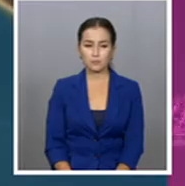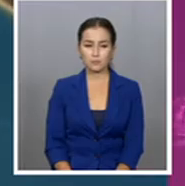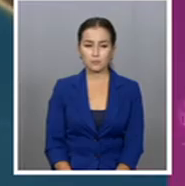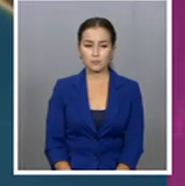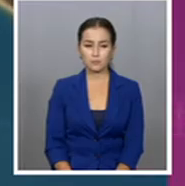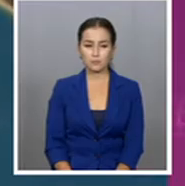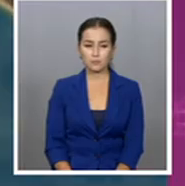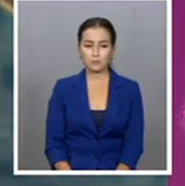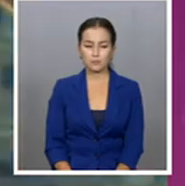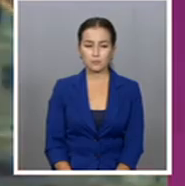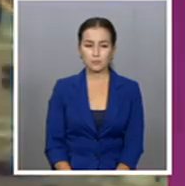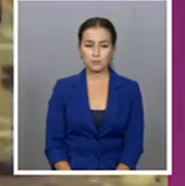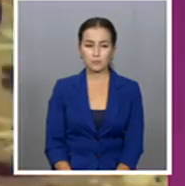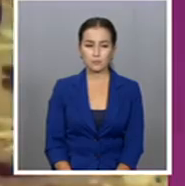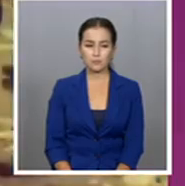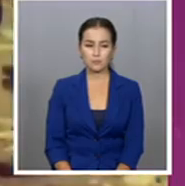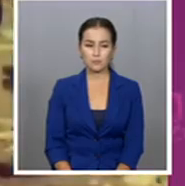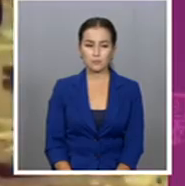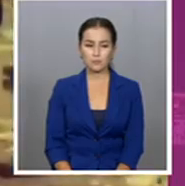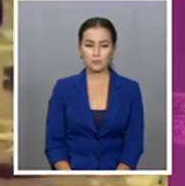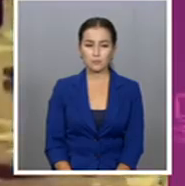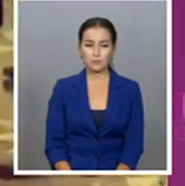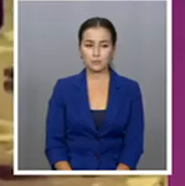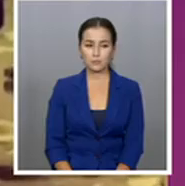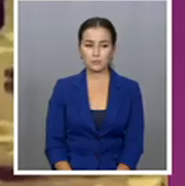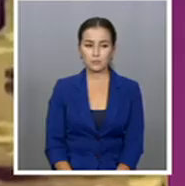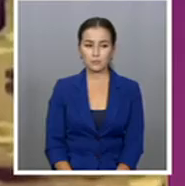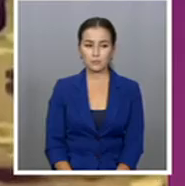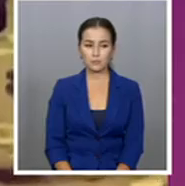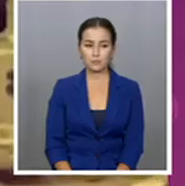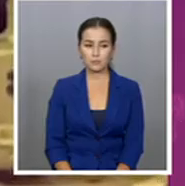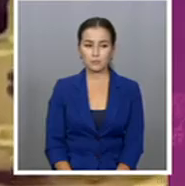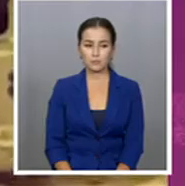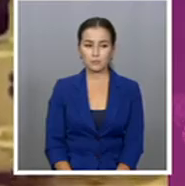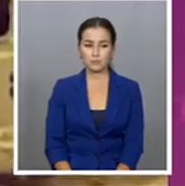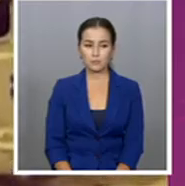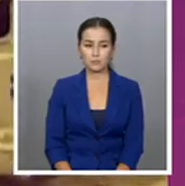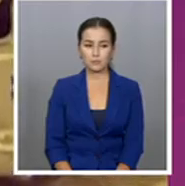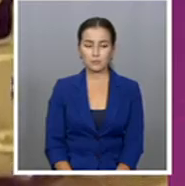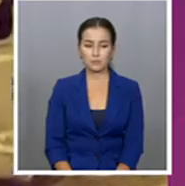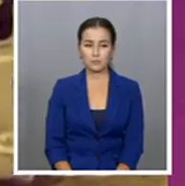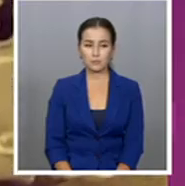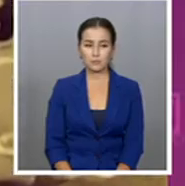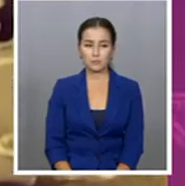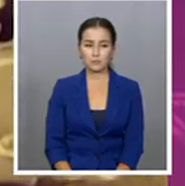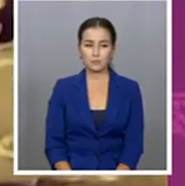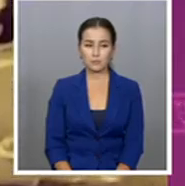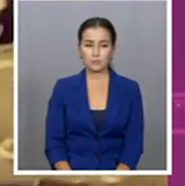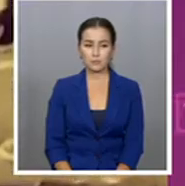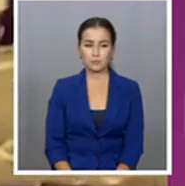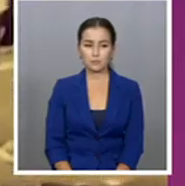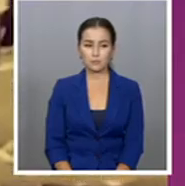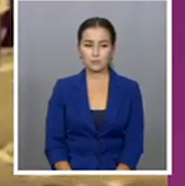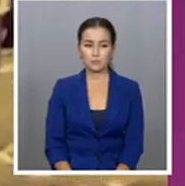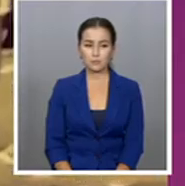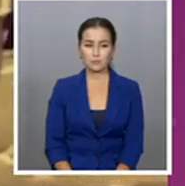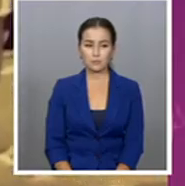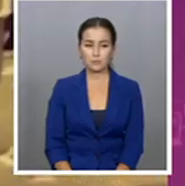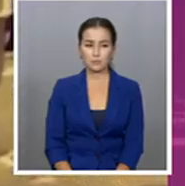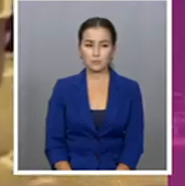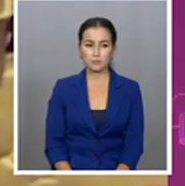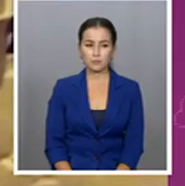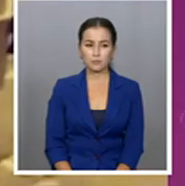басында қақпасы. Алтын жазу қақпасында, қақпаның тас тақтасы. Сол қоймада